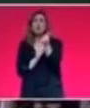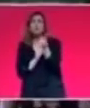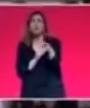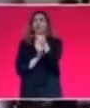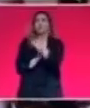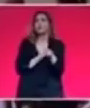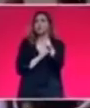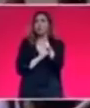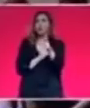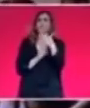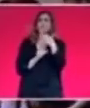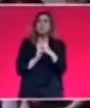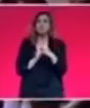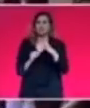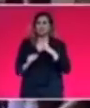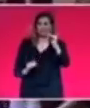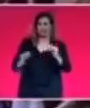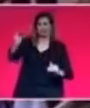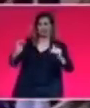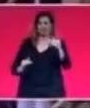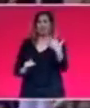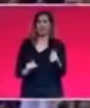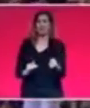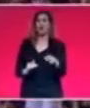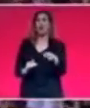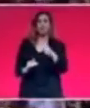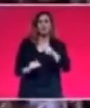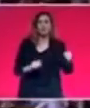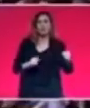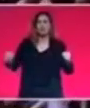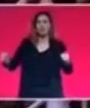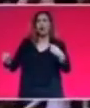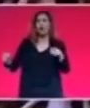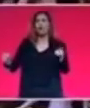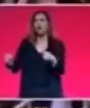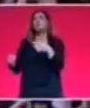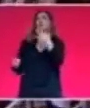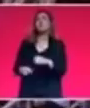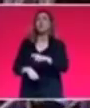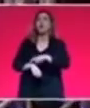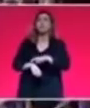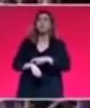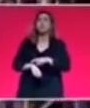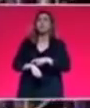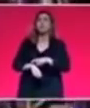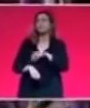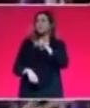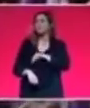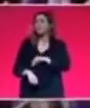συνθήκες και ανισότητες. Έχει πάντα νόημα αυτή η αντίθεση, όσο υπάρχουν διαφορετικά οικονομικά και κοινωνικά